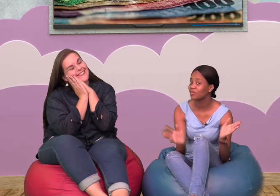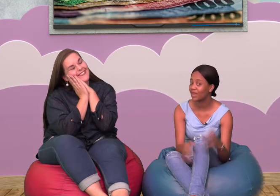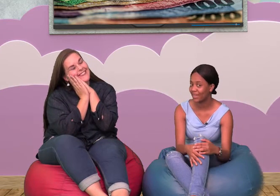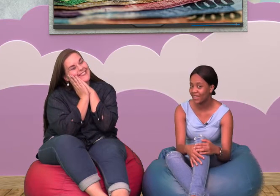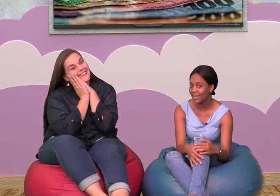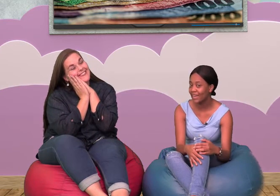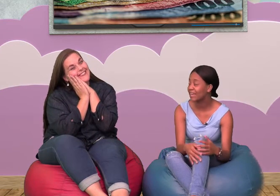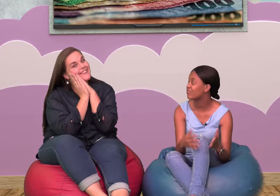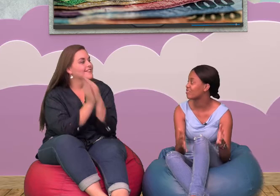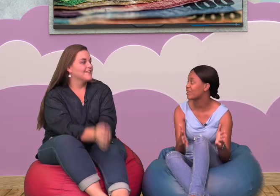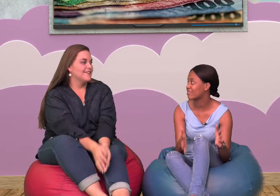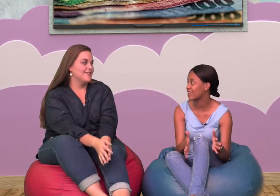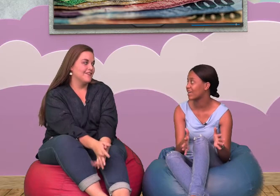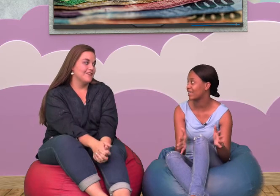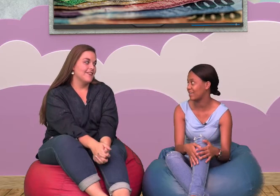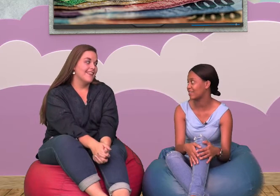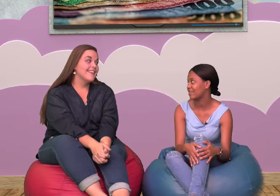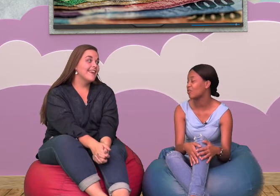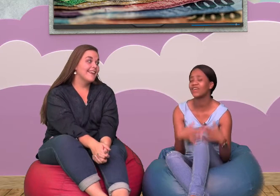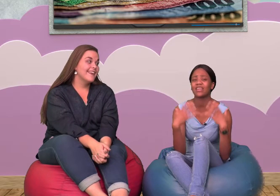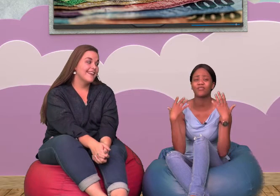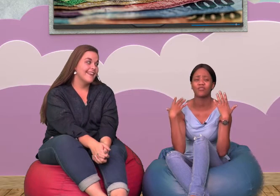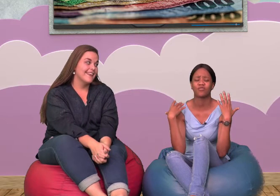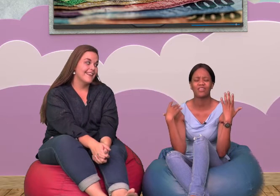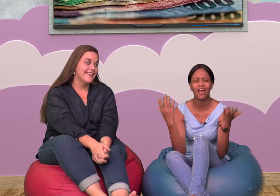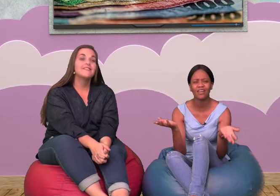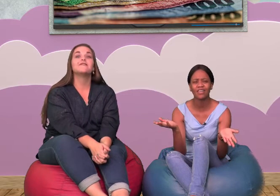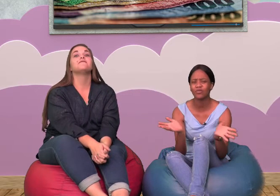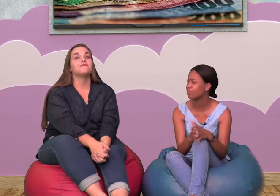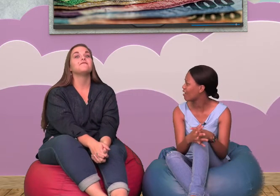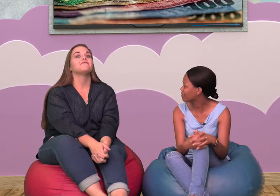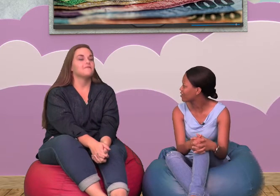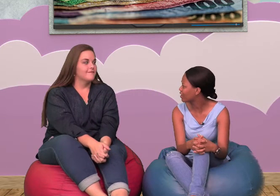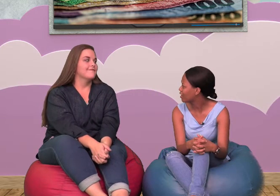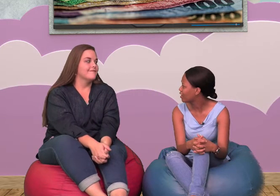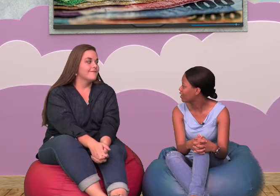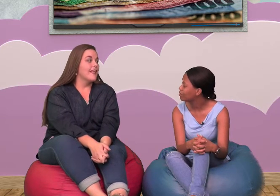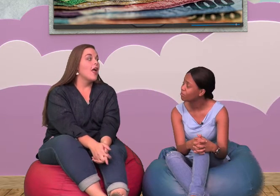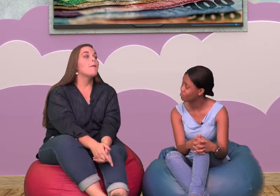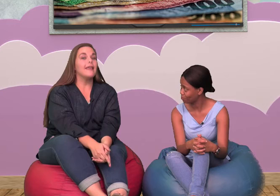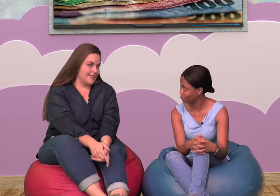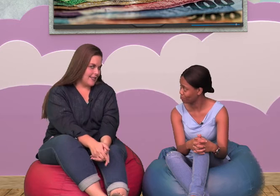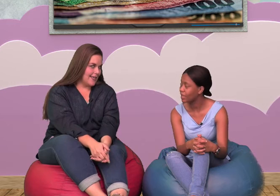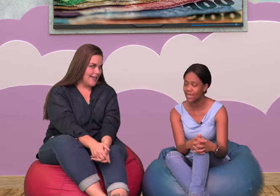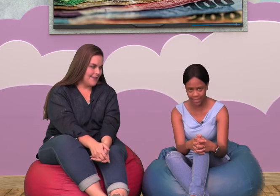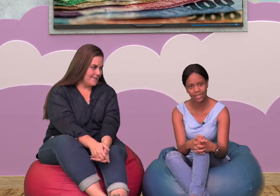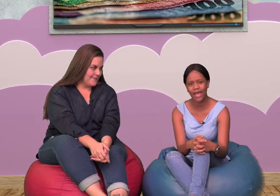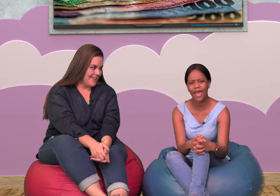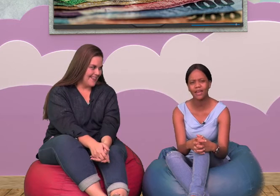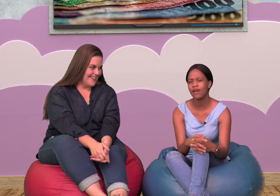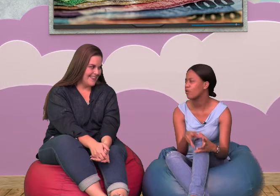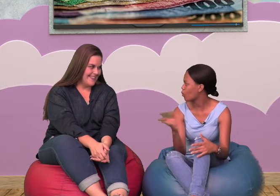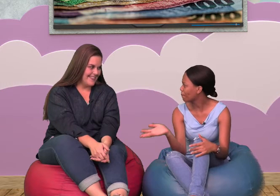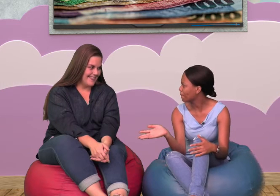So bly en ek het vir Zoey en Zacky geniet. Nee. Oor wat hulle vir ons vertel het oor plaaslike Besighede.